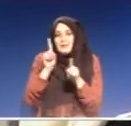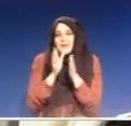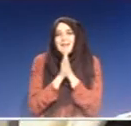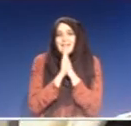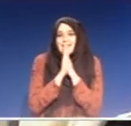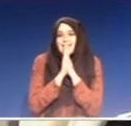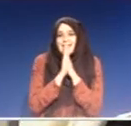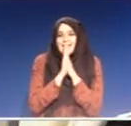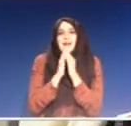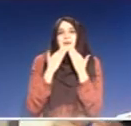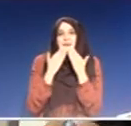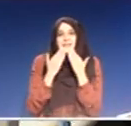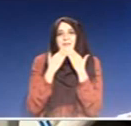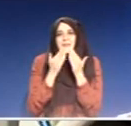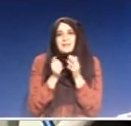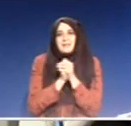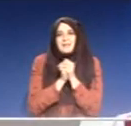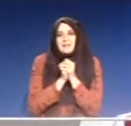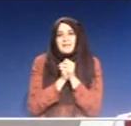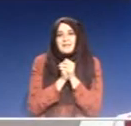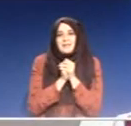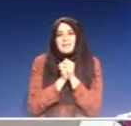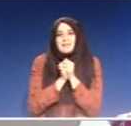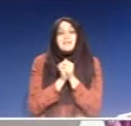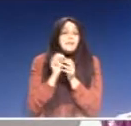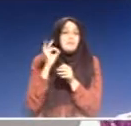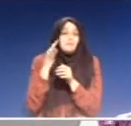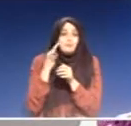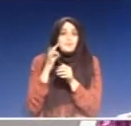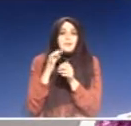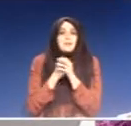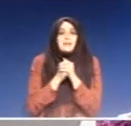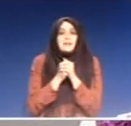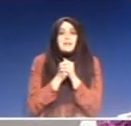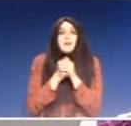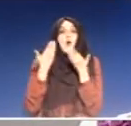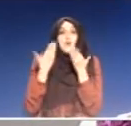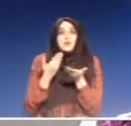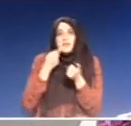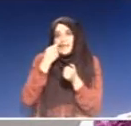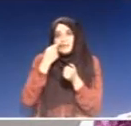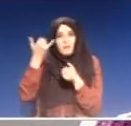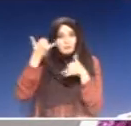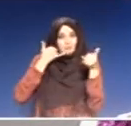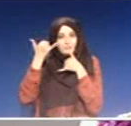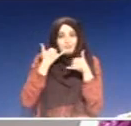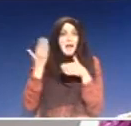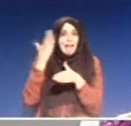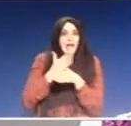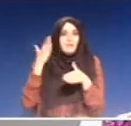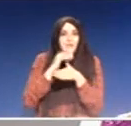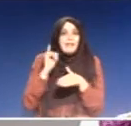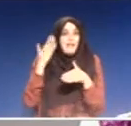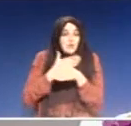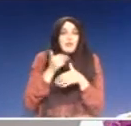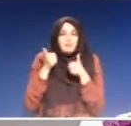إن شاء الله شكرا كيف لا وأهل الاختصاص يتدخلون اليوم في برنامج الصلح خير شكرا لك